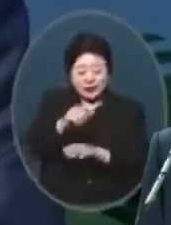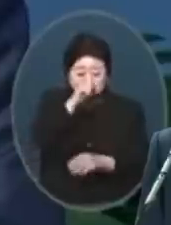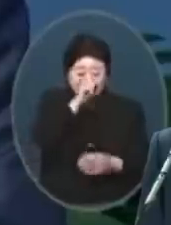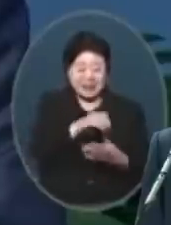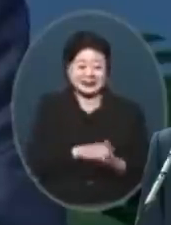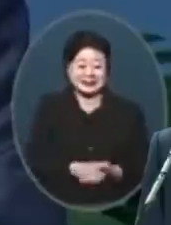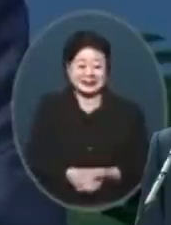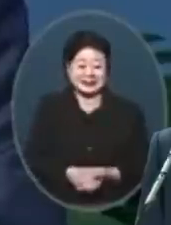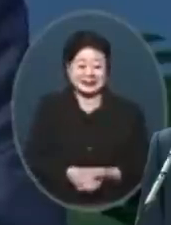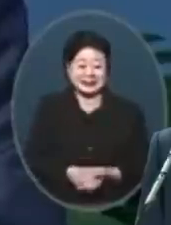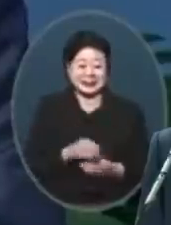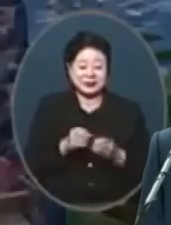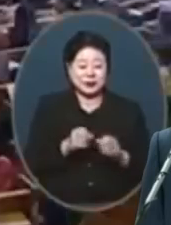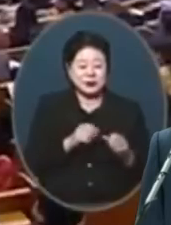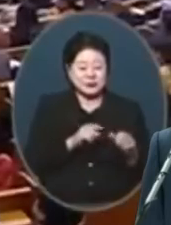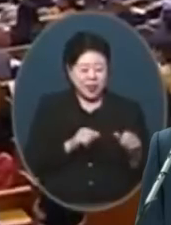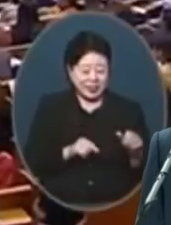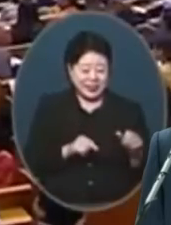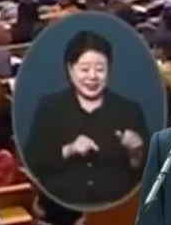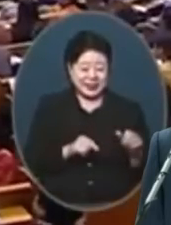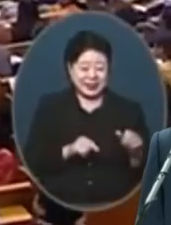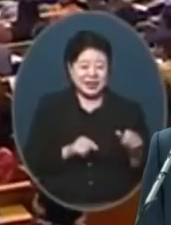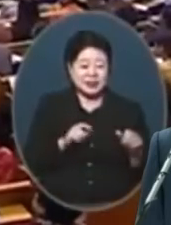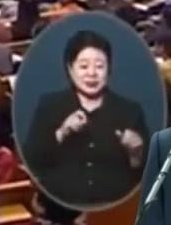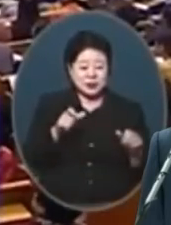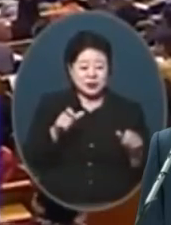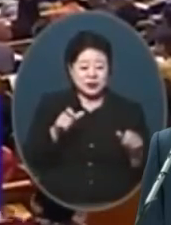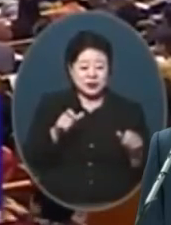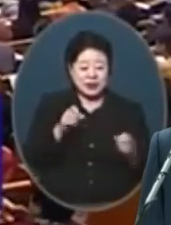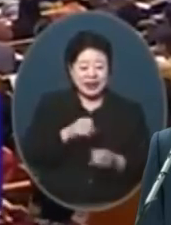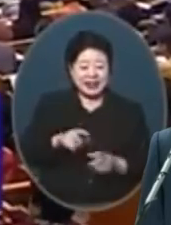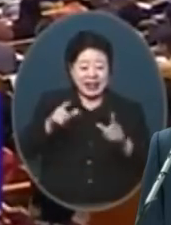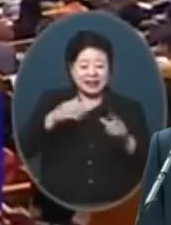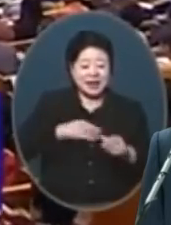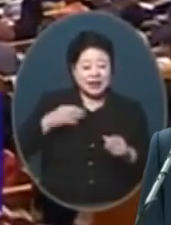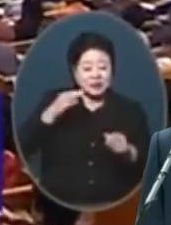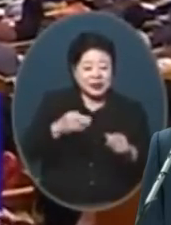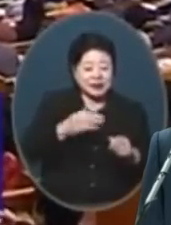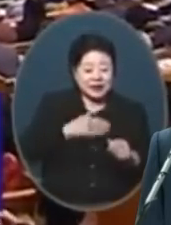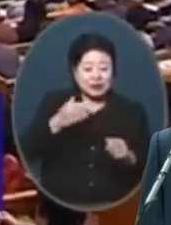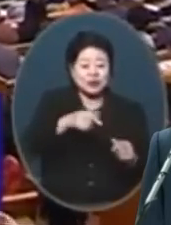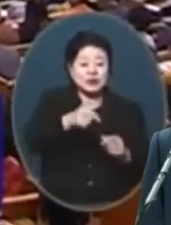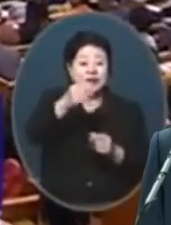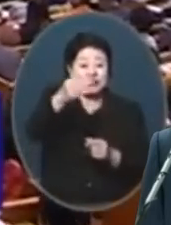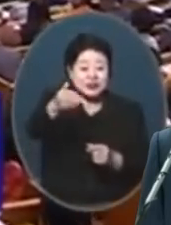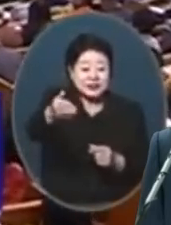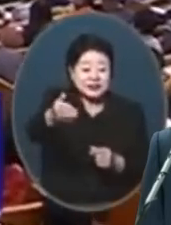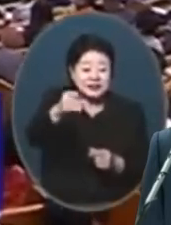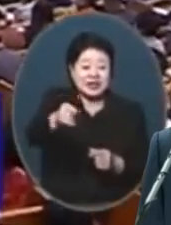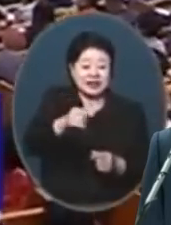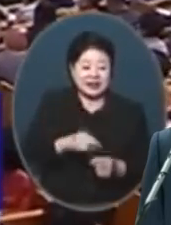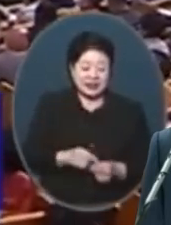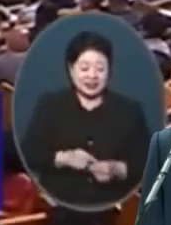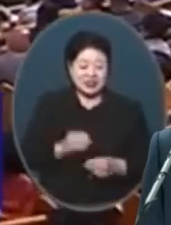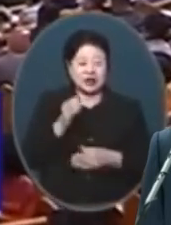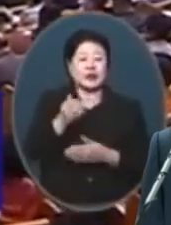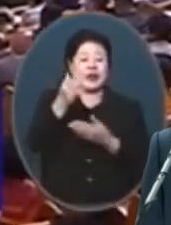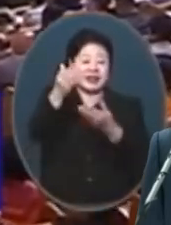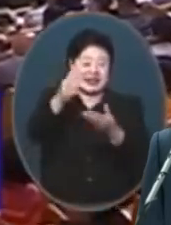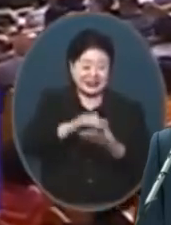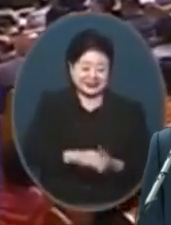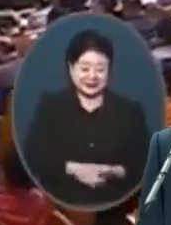것입니다. 시편 50편 15절에 환난 날에 나를 부르라. 내가 너를 건지리니 내가 나를 영화롭게 하리로다.